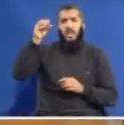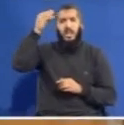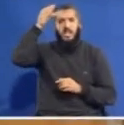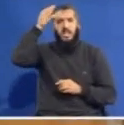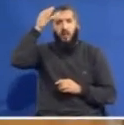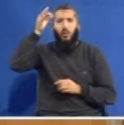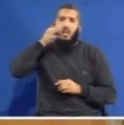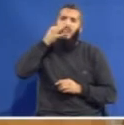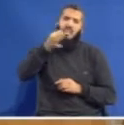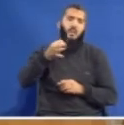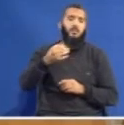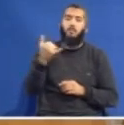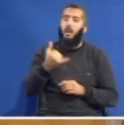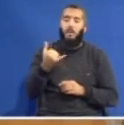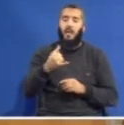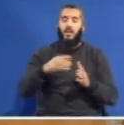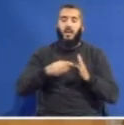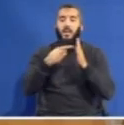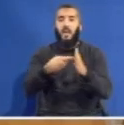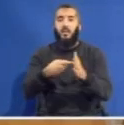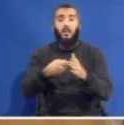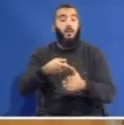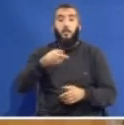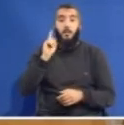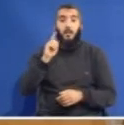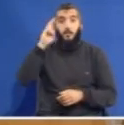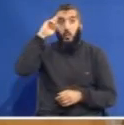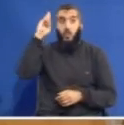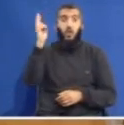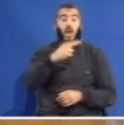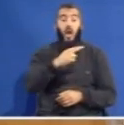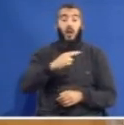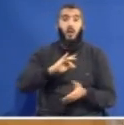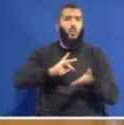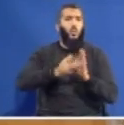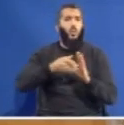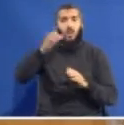الذين قالوا بعدم القضاء وأنه الإنسان إذا فاتته صلوات